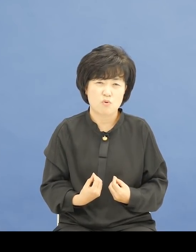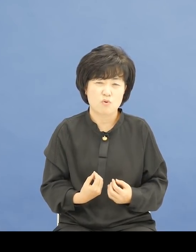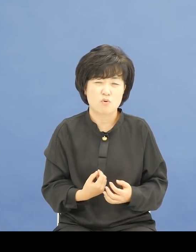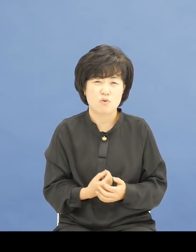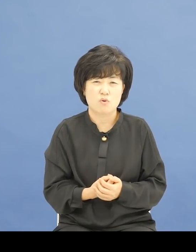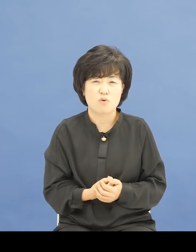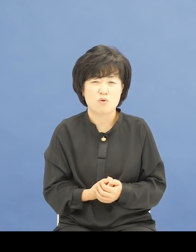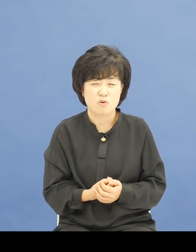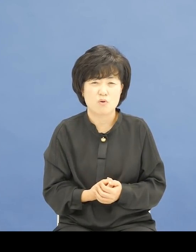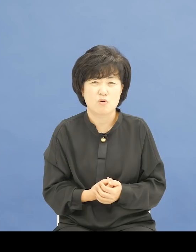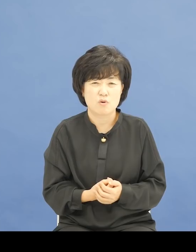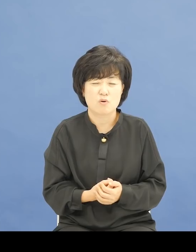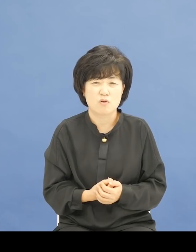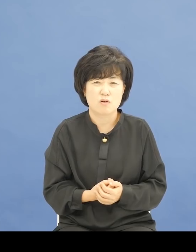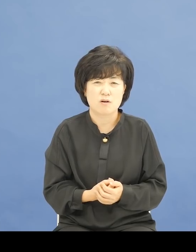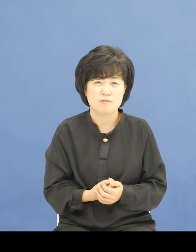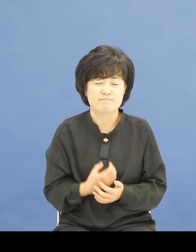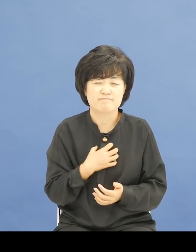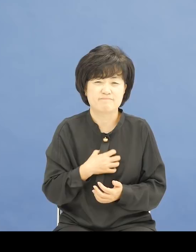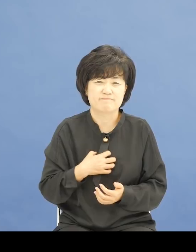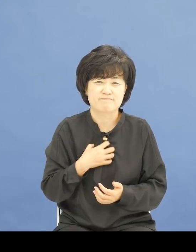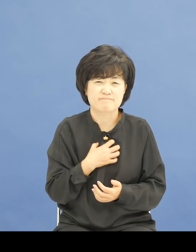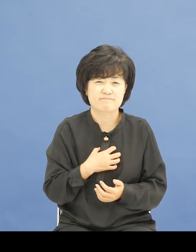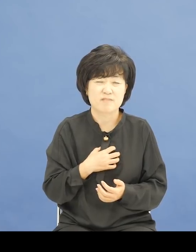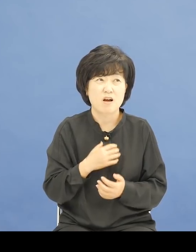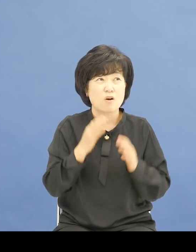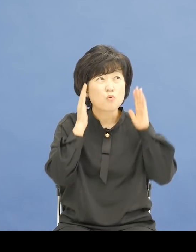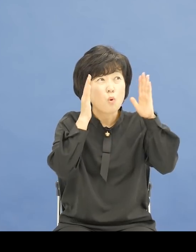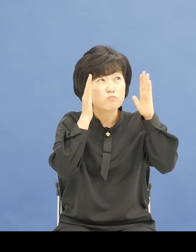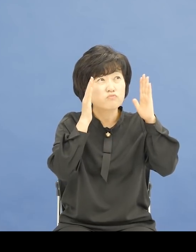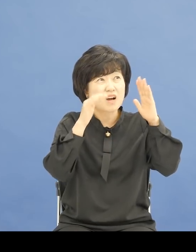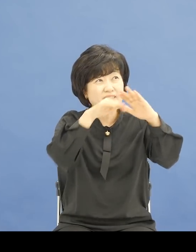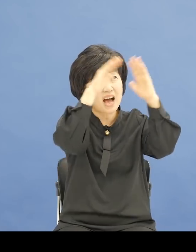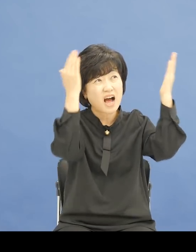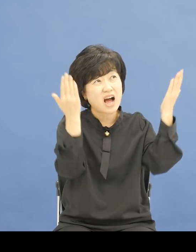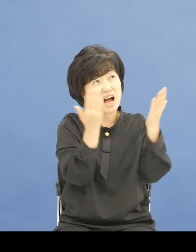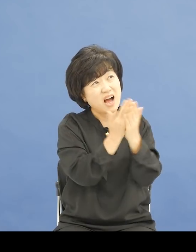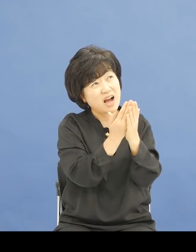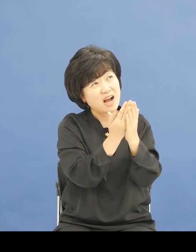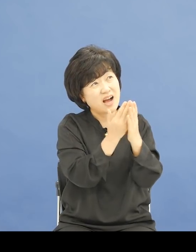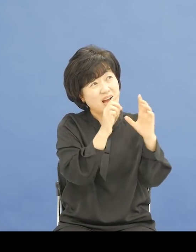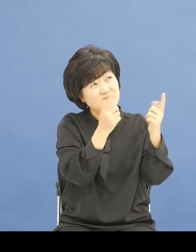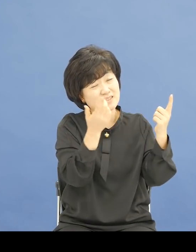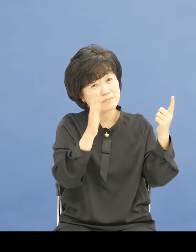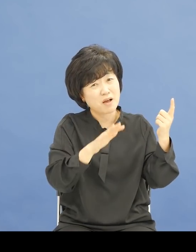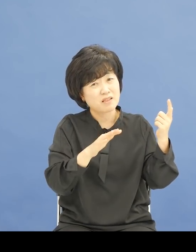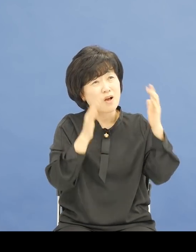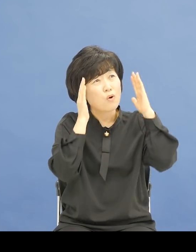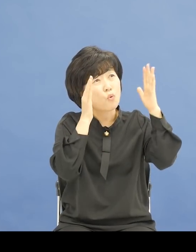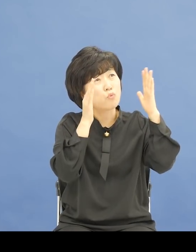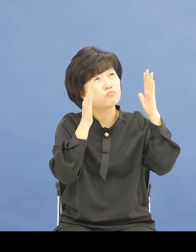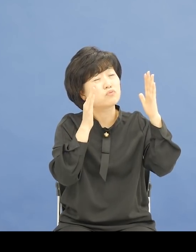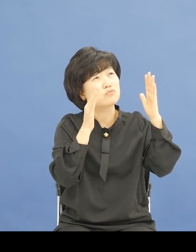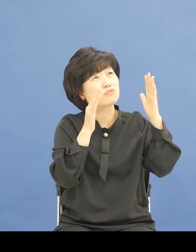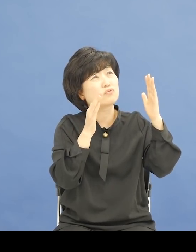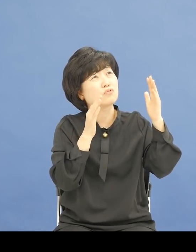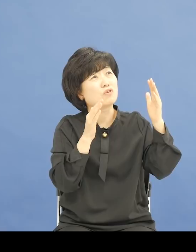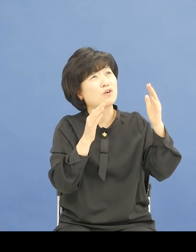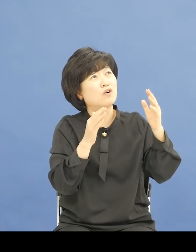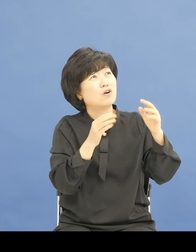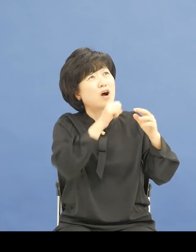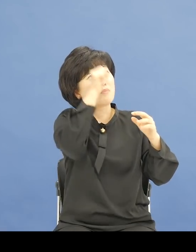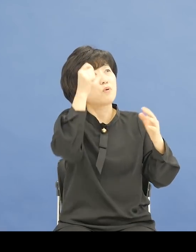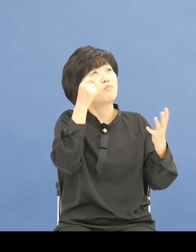또 유서도 또 적게 되고 아, 물론 학벌 인생의 전부는 아니겠지만 전부가 아닌 이것조차 못하면은 난 도대체 무슨 일을